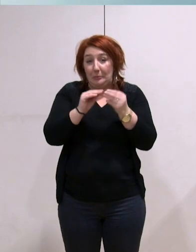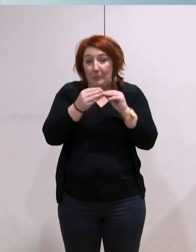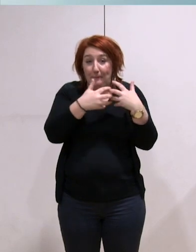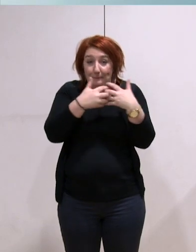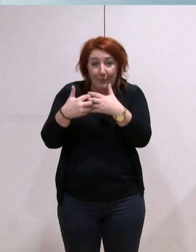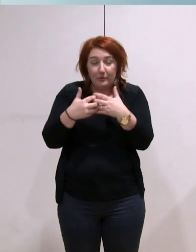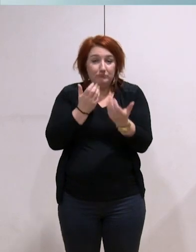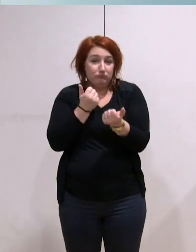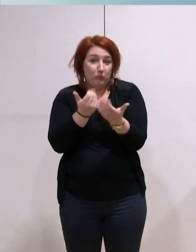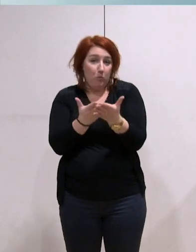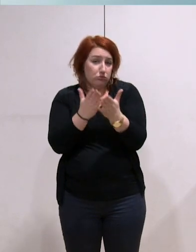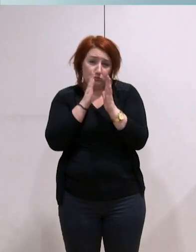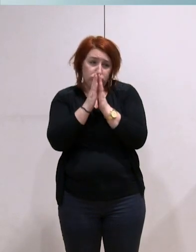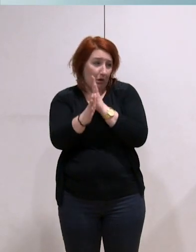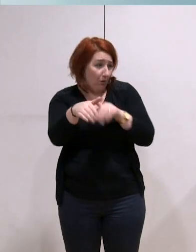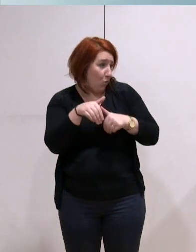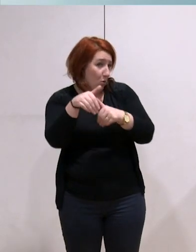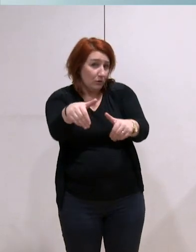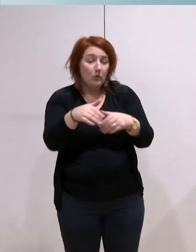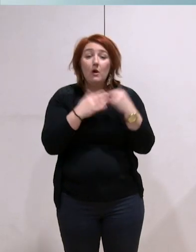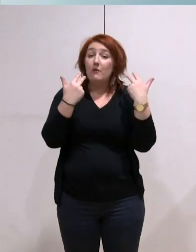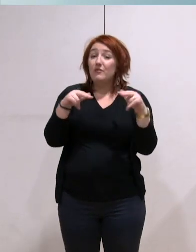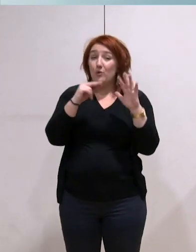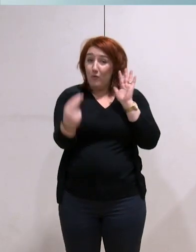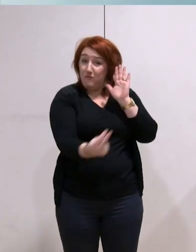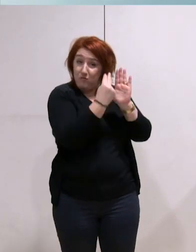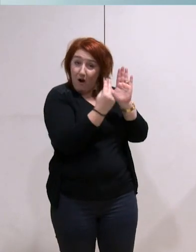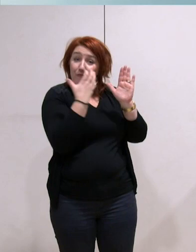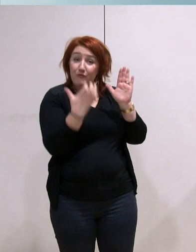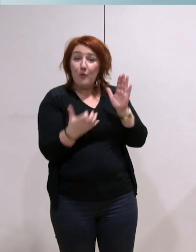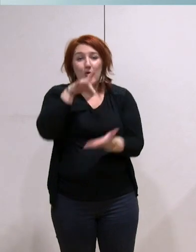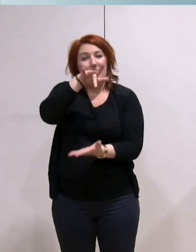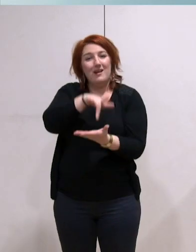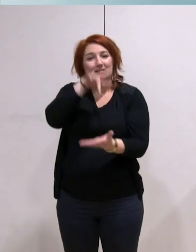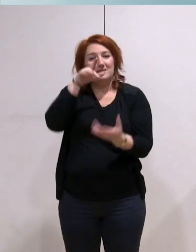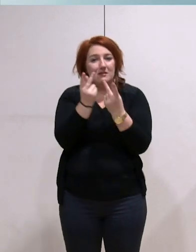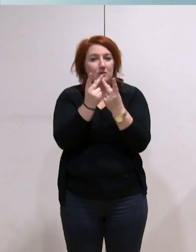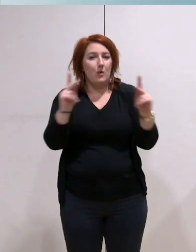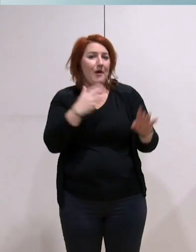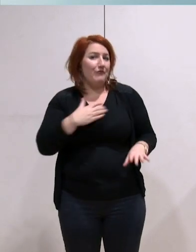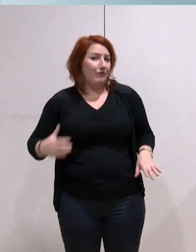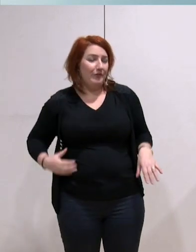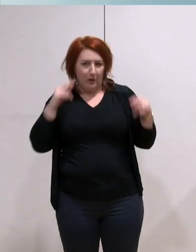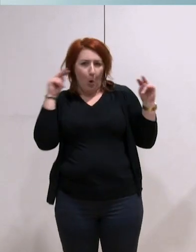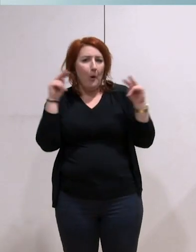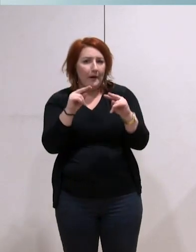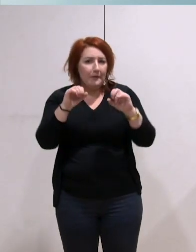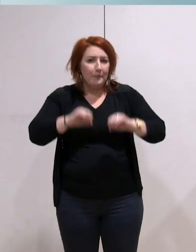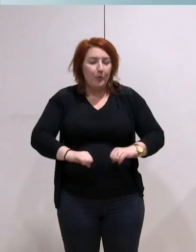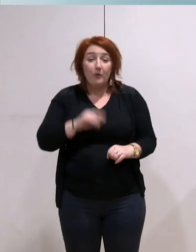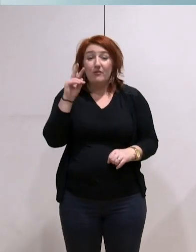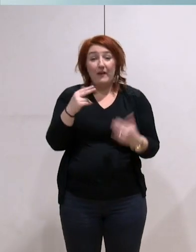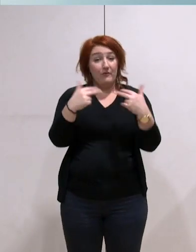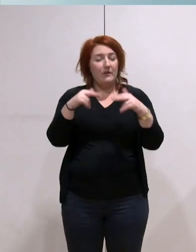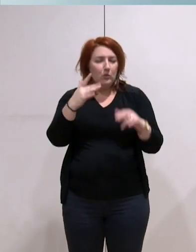d'enchaîner directement elle est disponible sur le site de la ville il me semble et elle est fort utile car